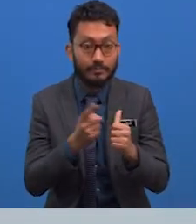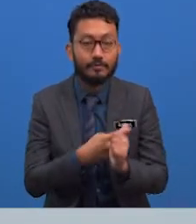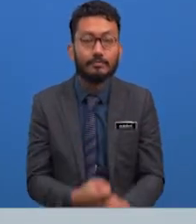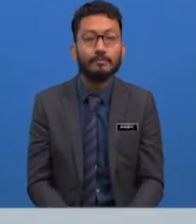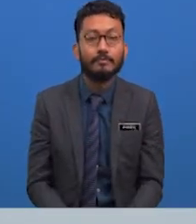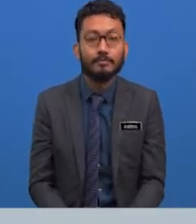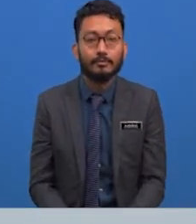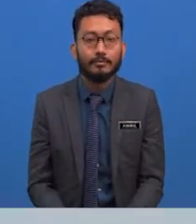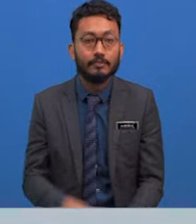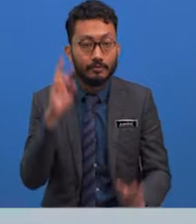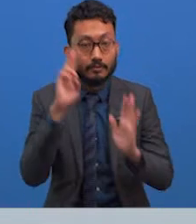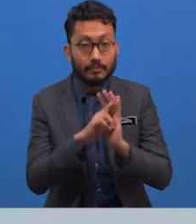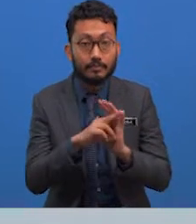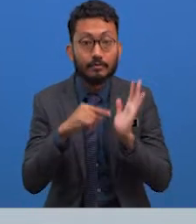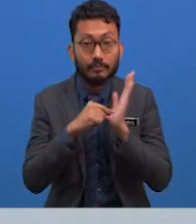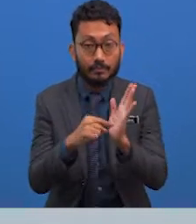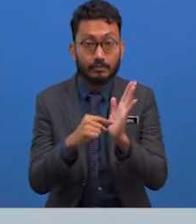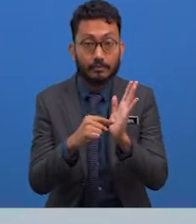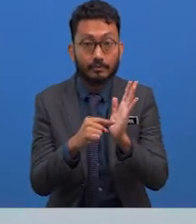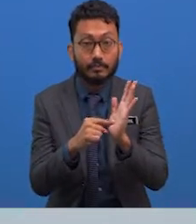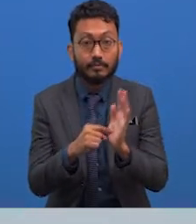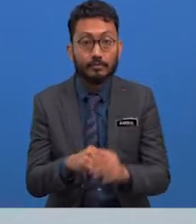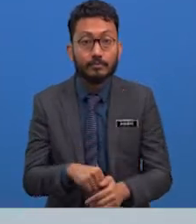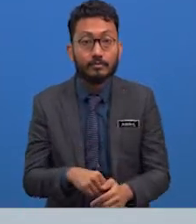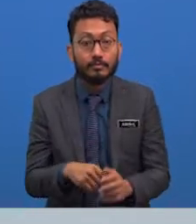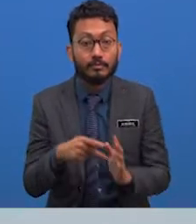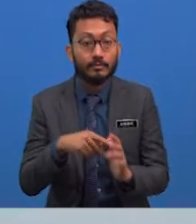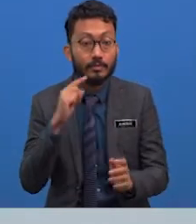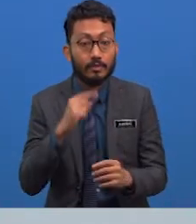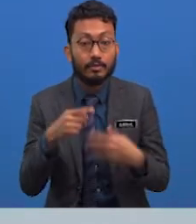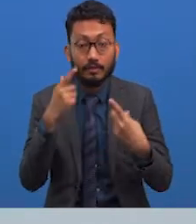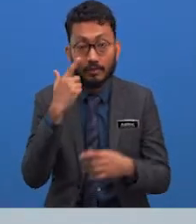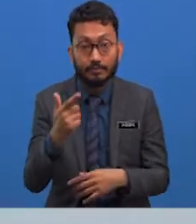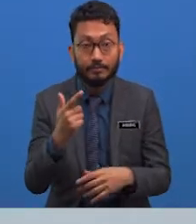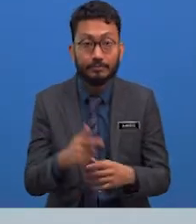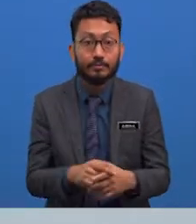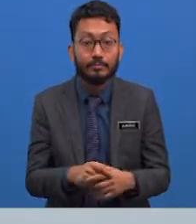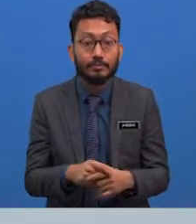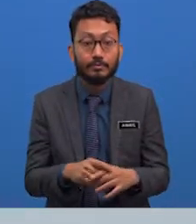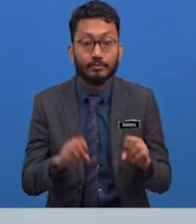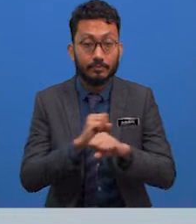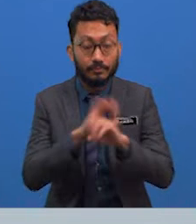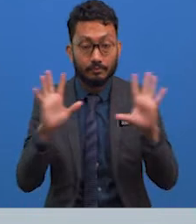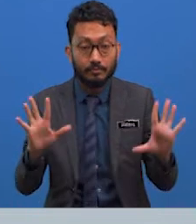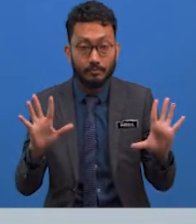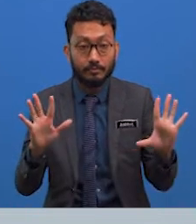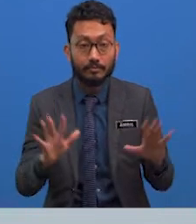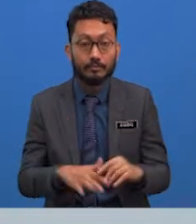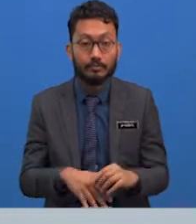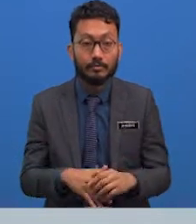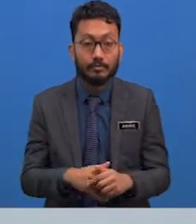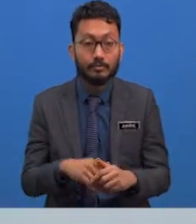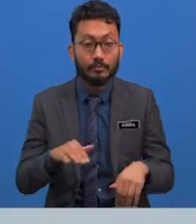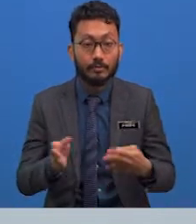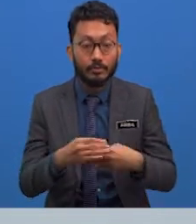pertama. Rajah menunjukkan kedudukan Hana sedang melihat papan tanda bilik guru.